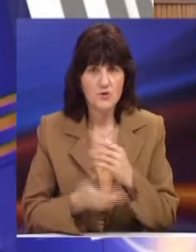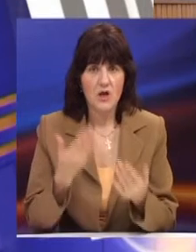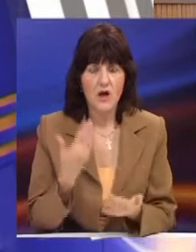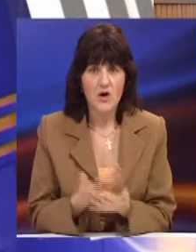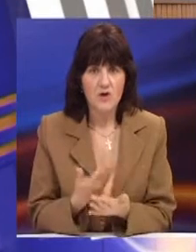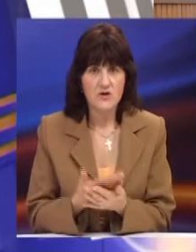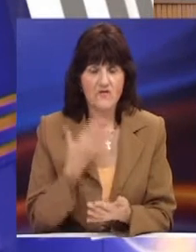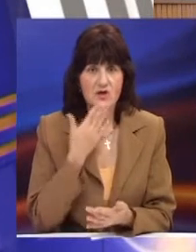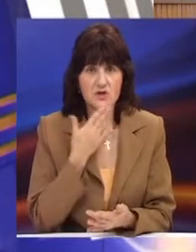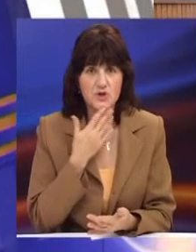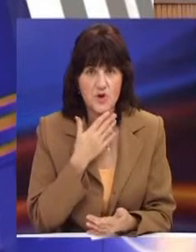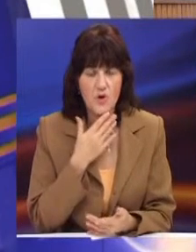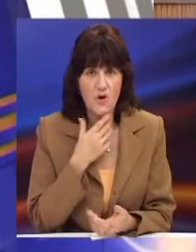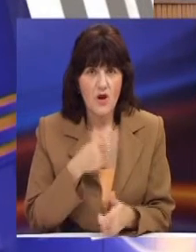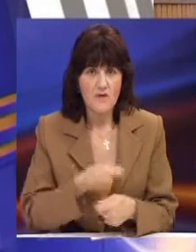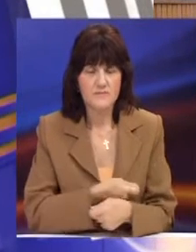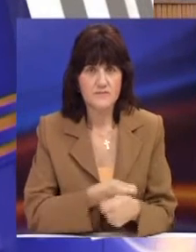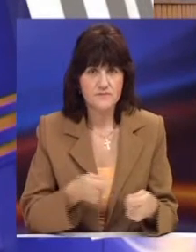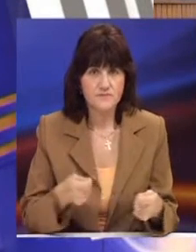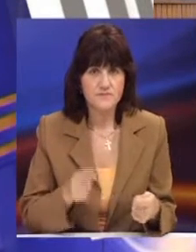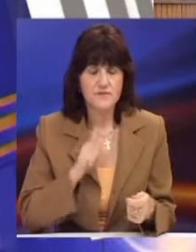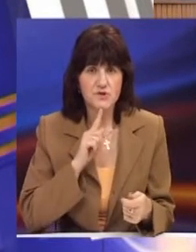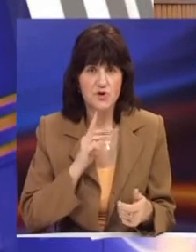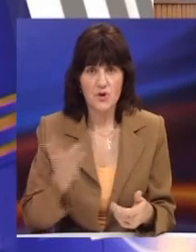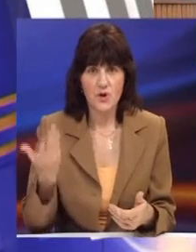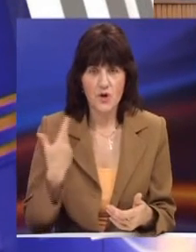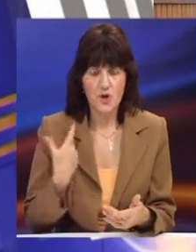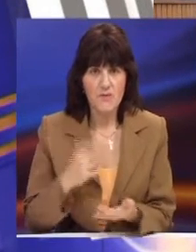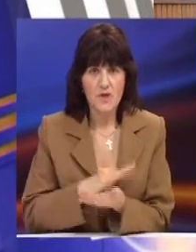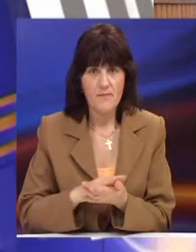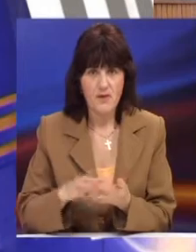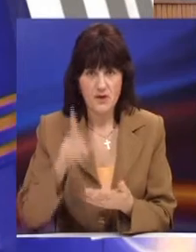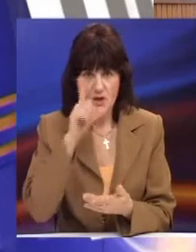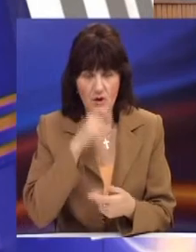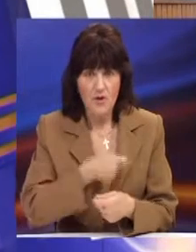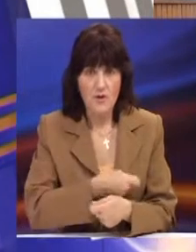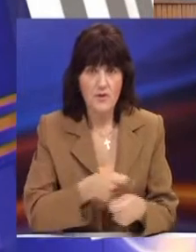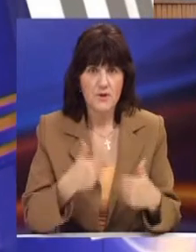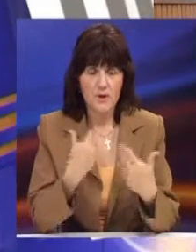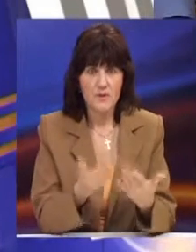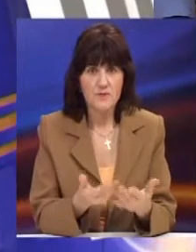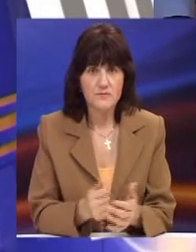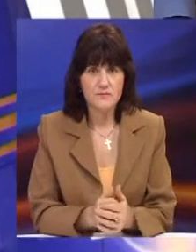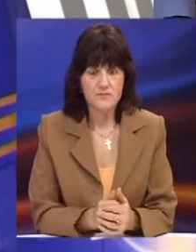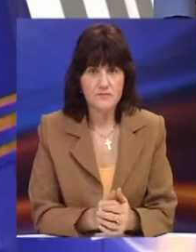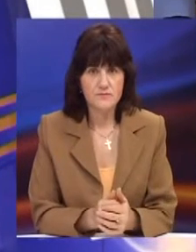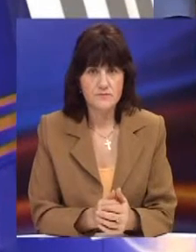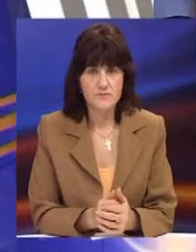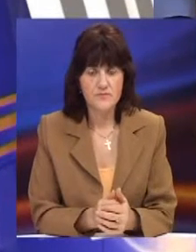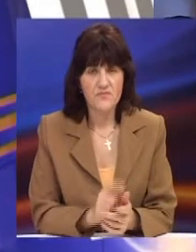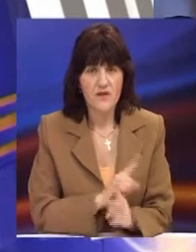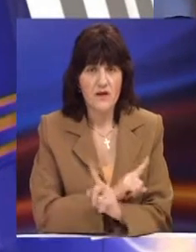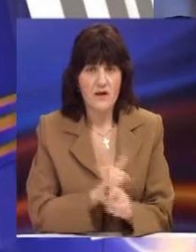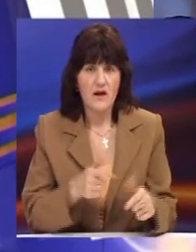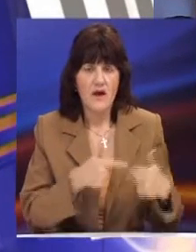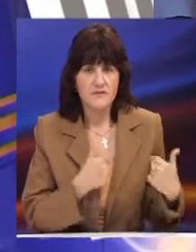osnovne škole uspeti sa ovom užinom koju dobijemo besplatno od opštine da pokrijemo. Uz